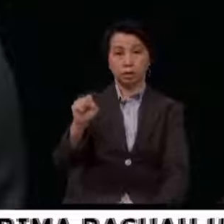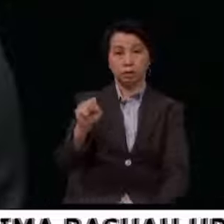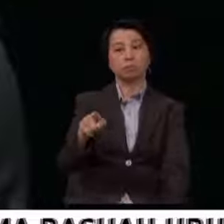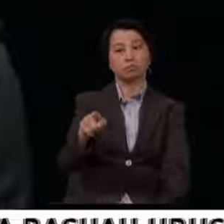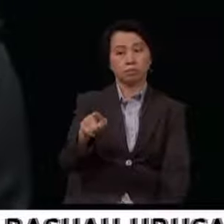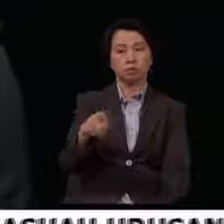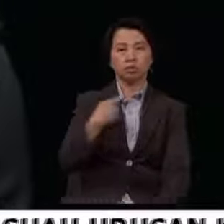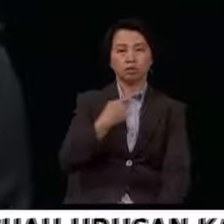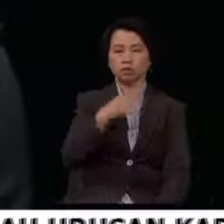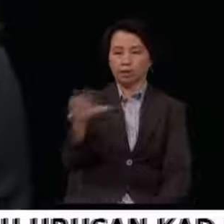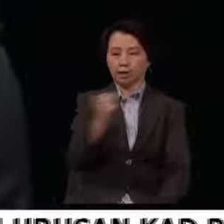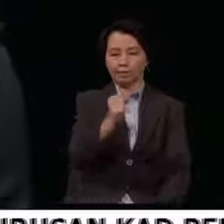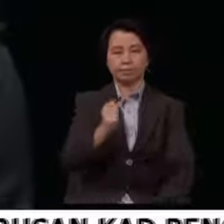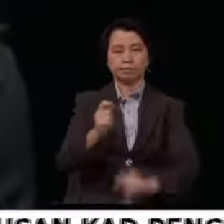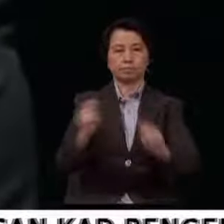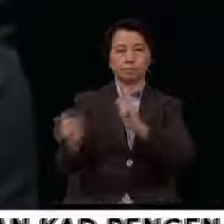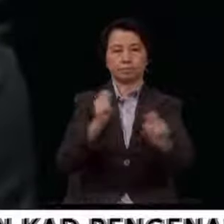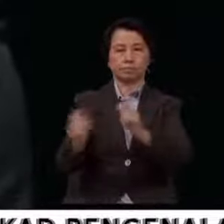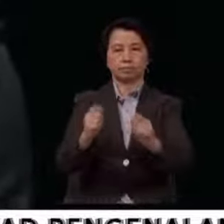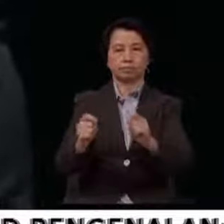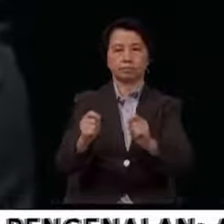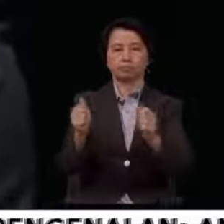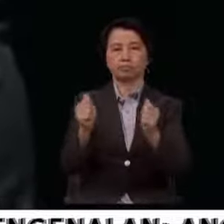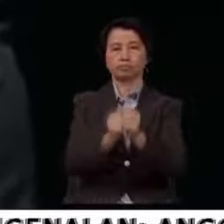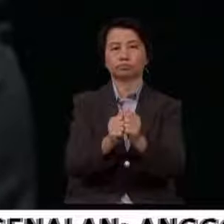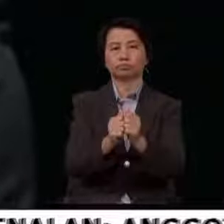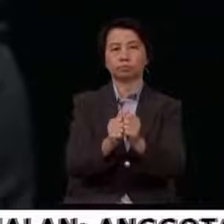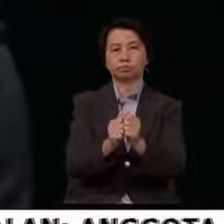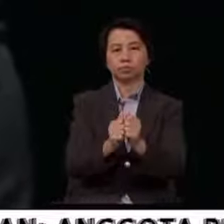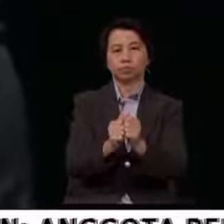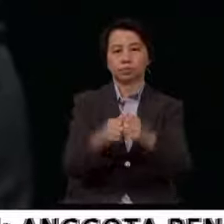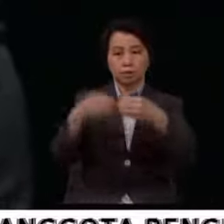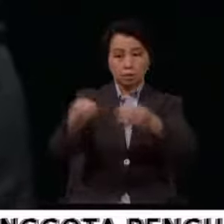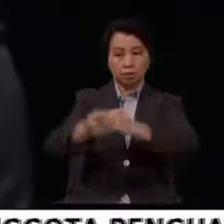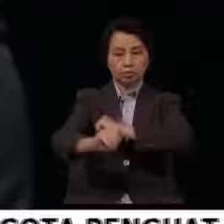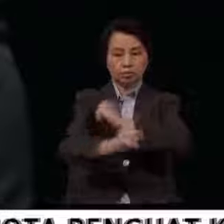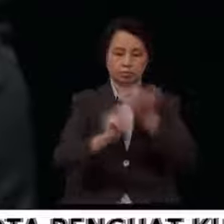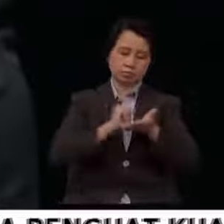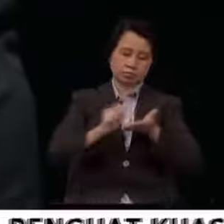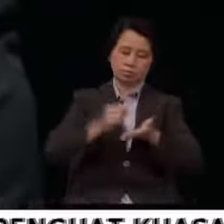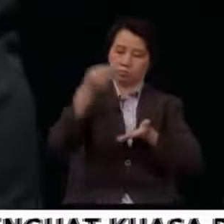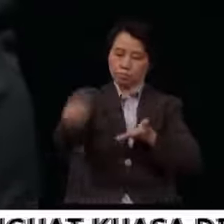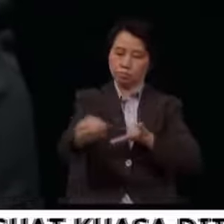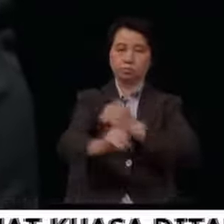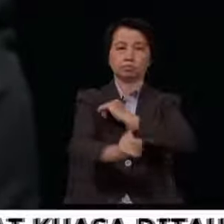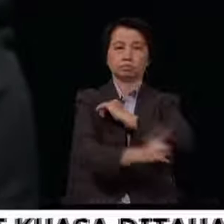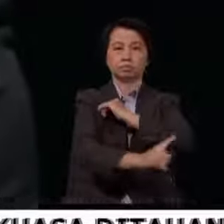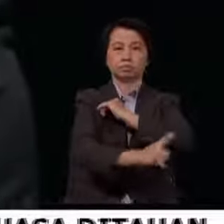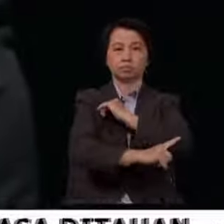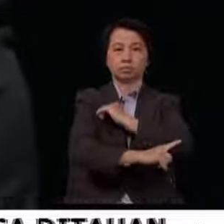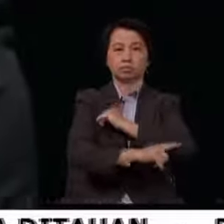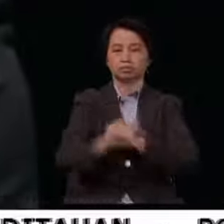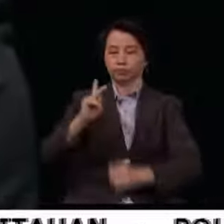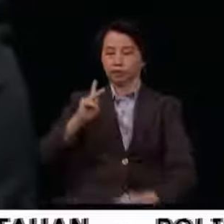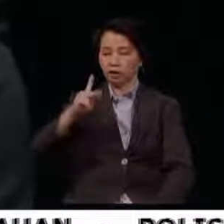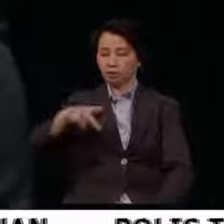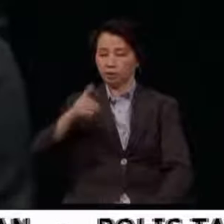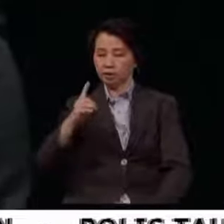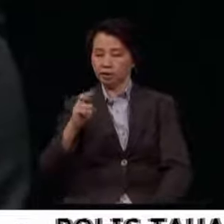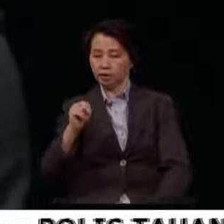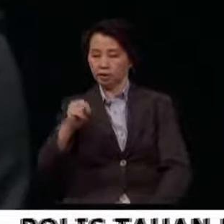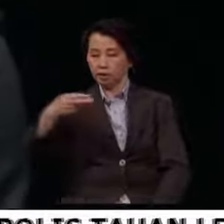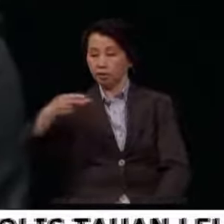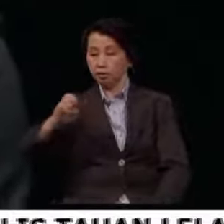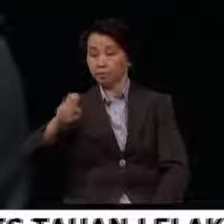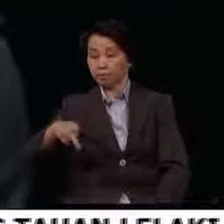yaitu kita jaga penjaga juga kita seharusnya menjaga punya agar tentunya dalam piaga